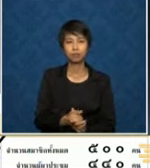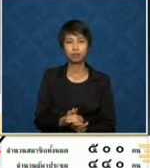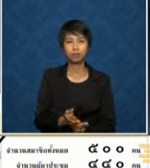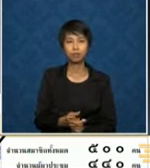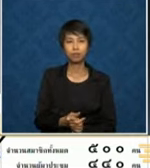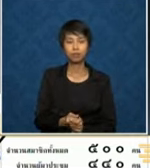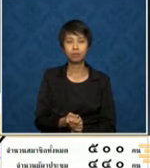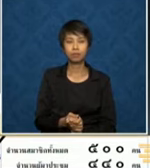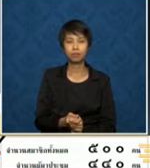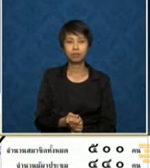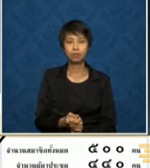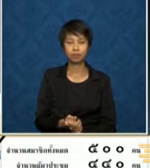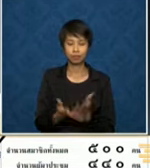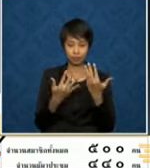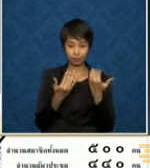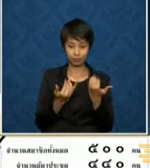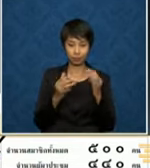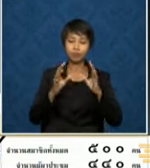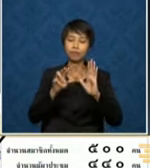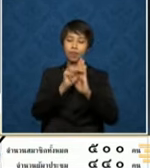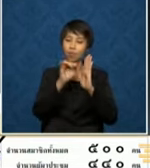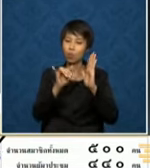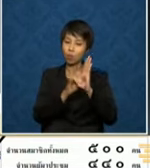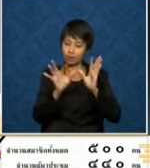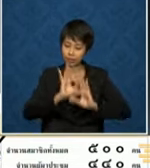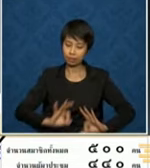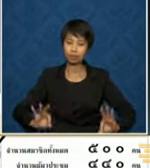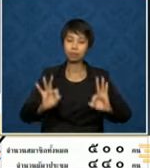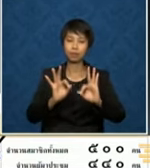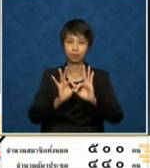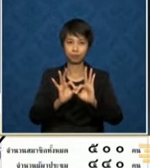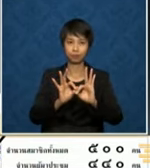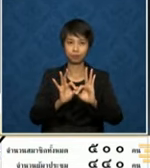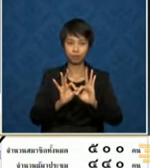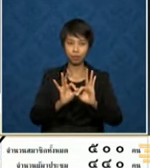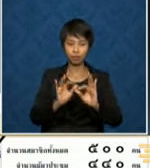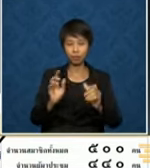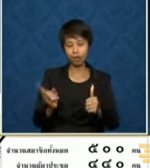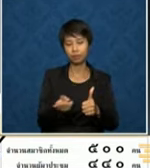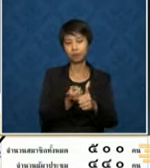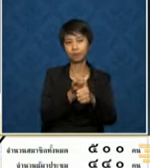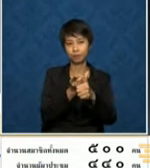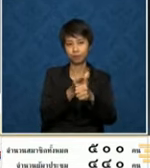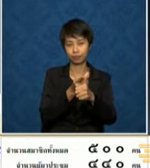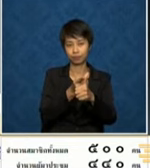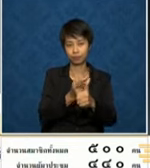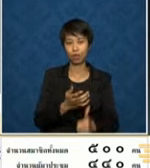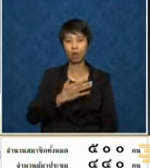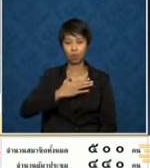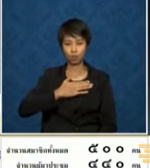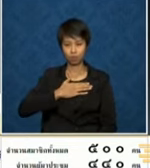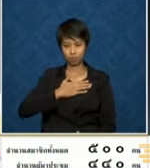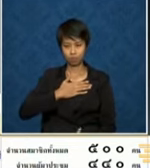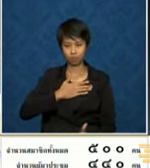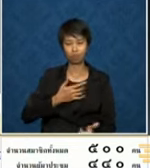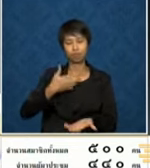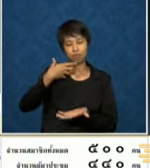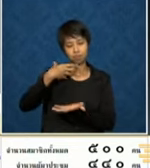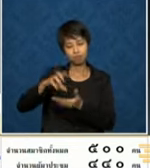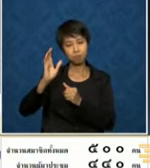พว่านโยบายสำคัญนะครับนโยบายแรกที่ผมได้แถลงนะครับ